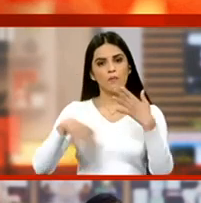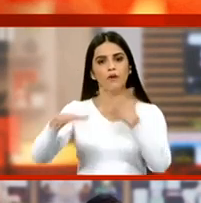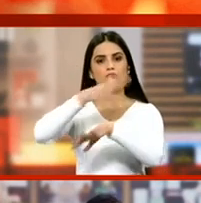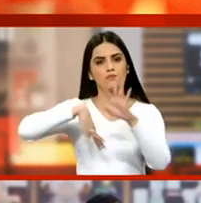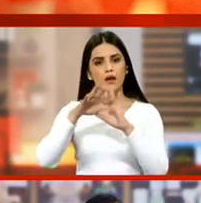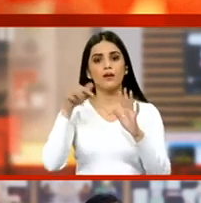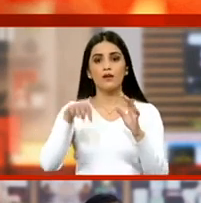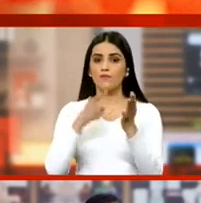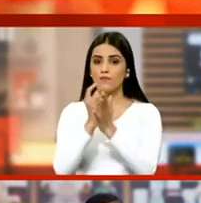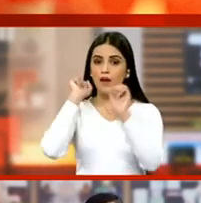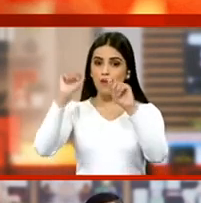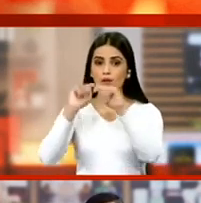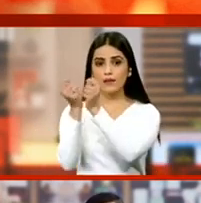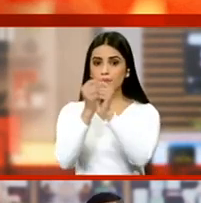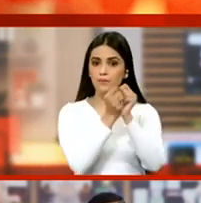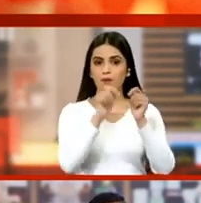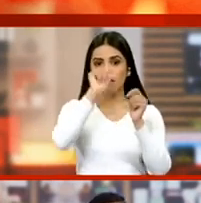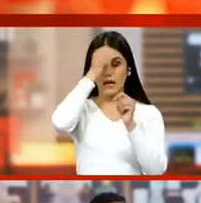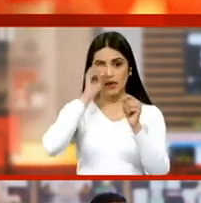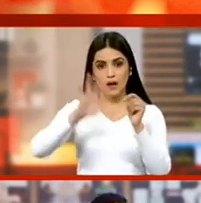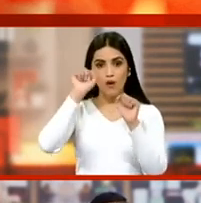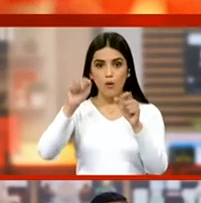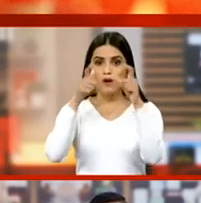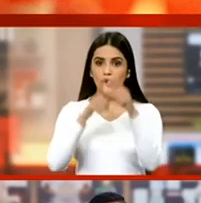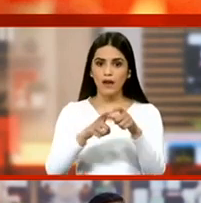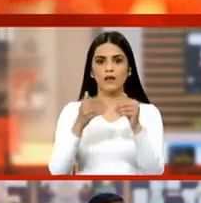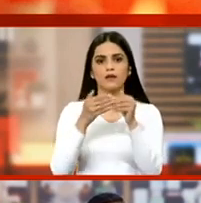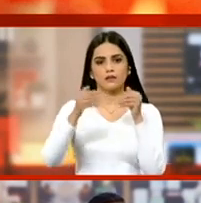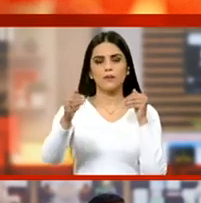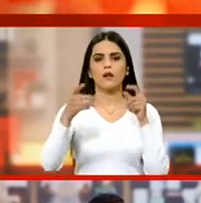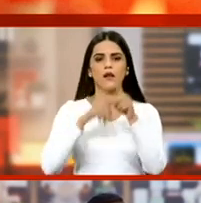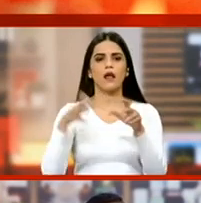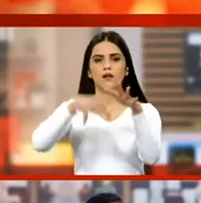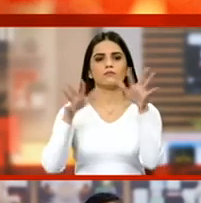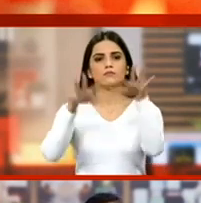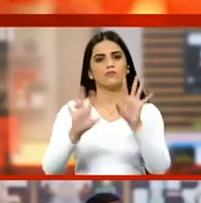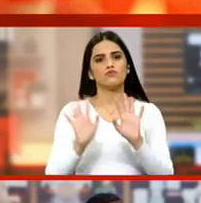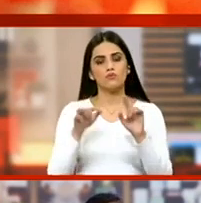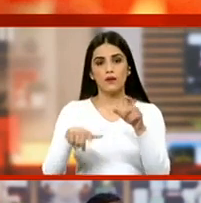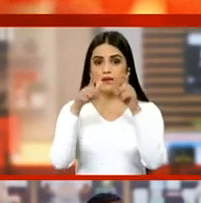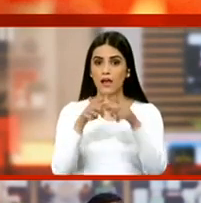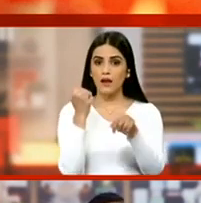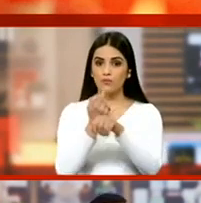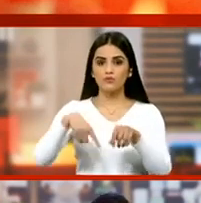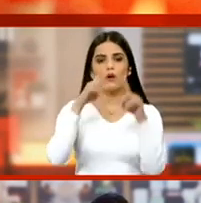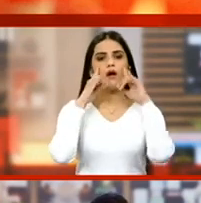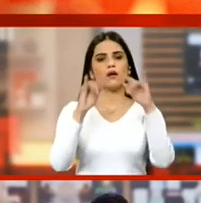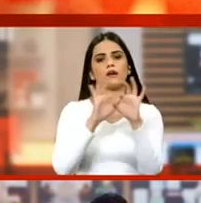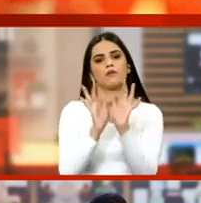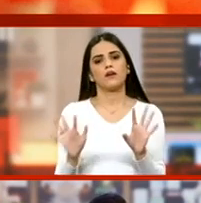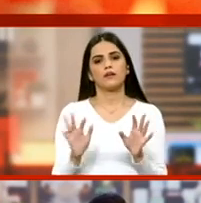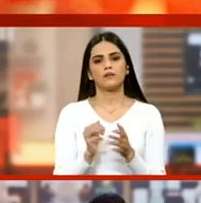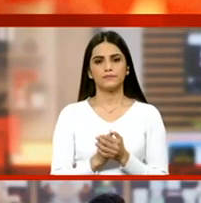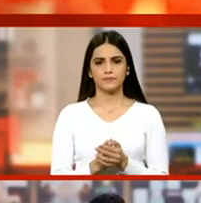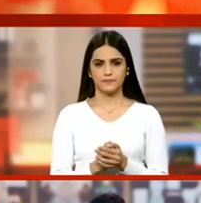हलाकि किसान संगठनों ने राज़दानी दिल्ली को चक्का जाम से अलग रखा है लेकिन अहतियात के तोर पर दिल्ली पुलिस अलर्ट मोड में